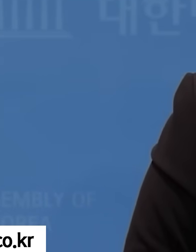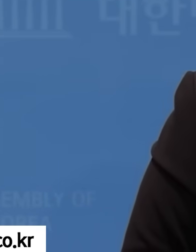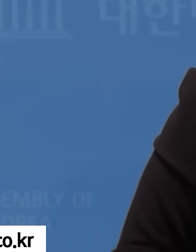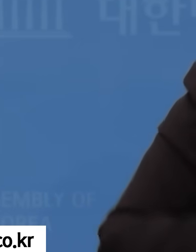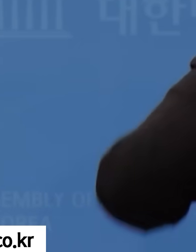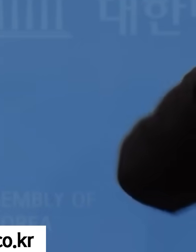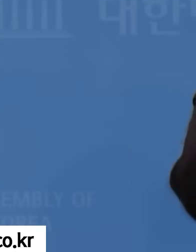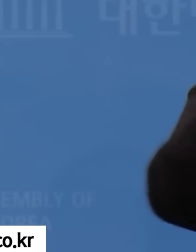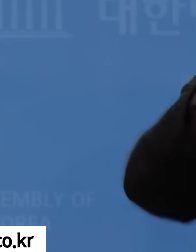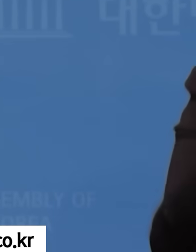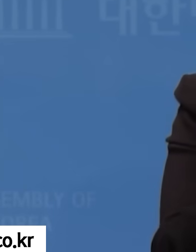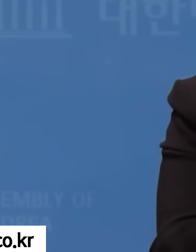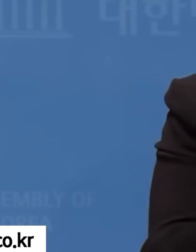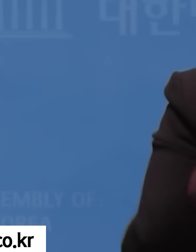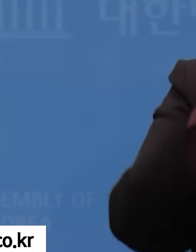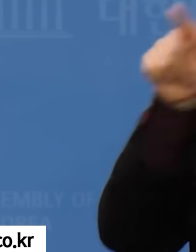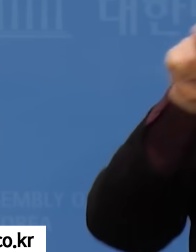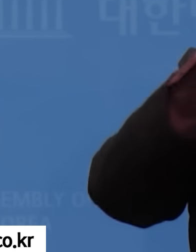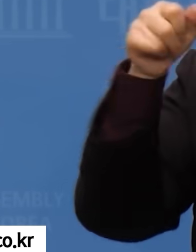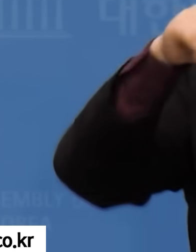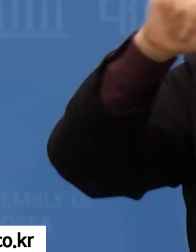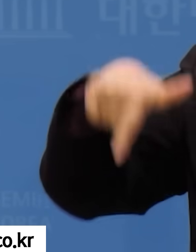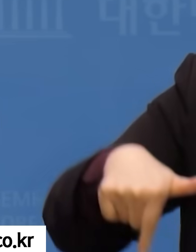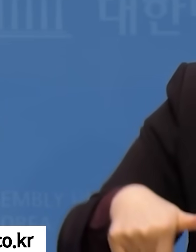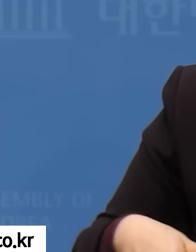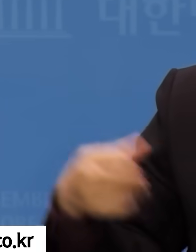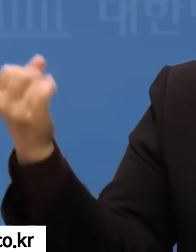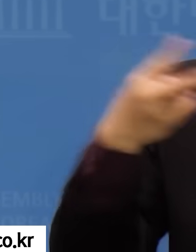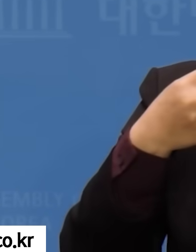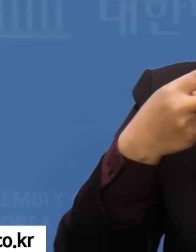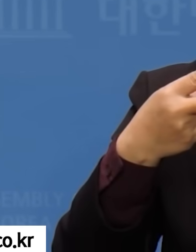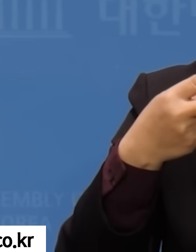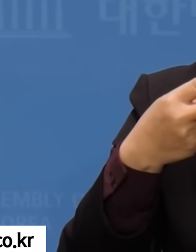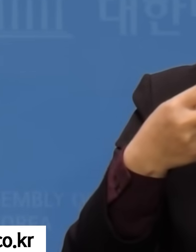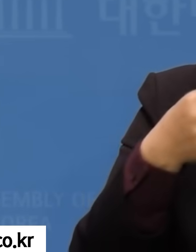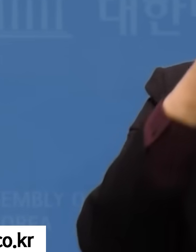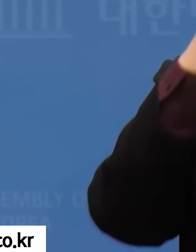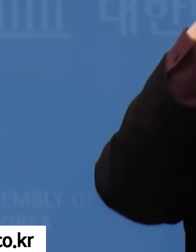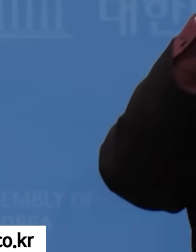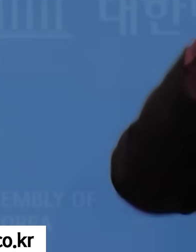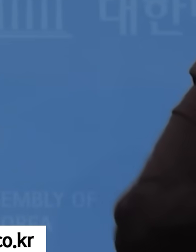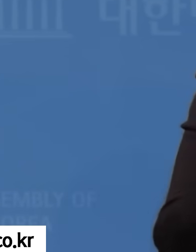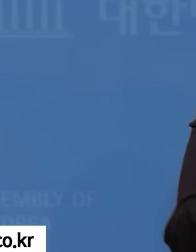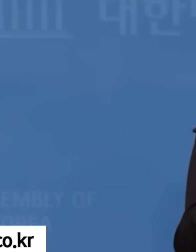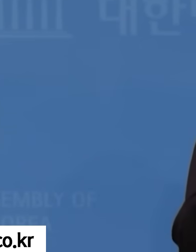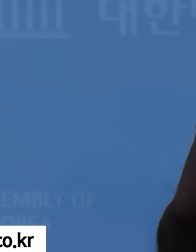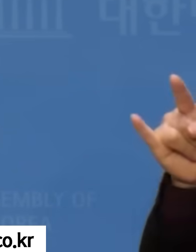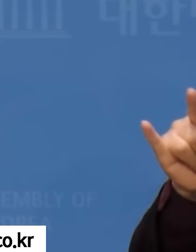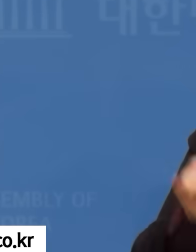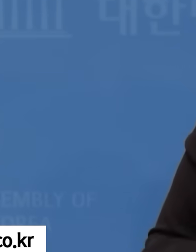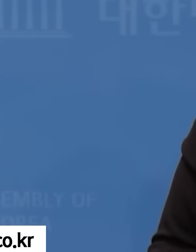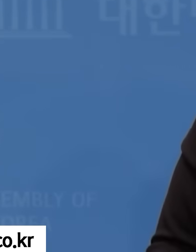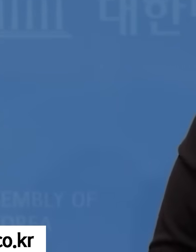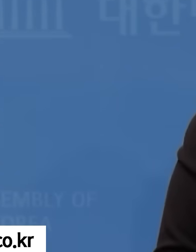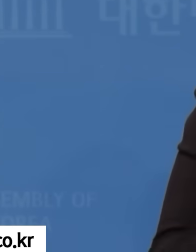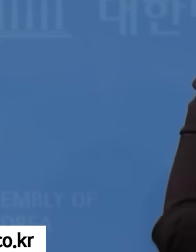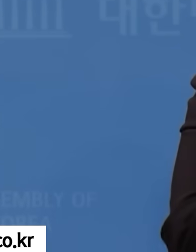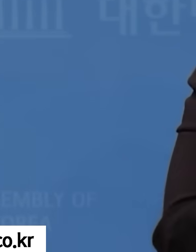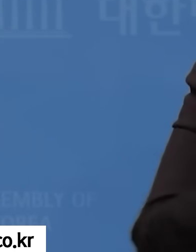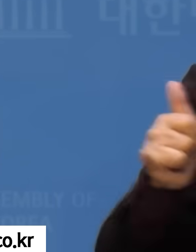원희룡, 박민식, 그리고 류여해, 우리